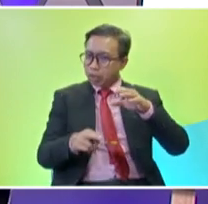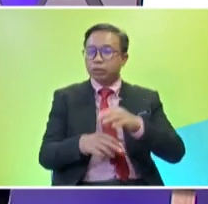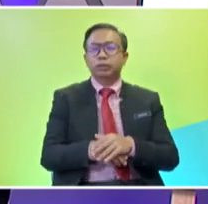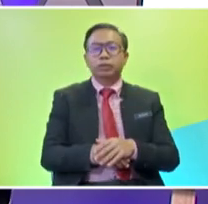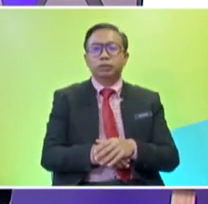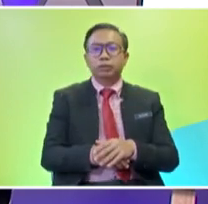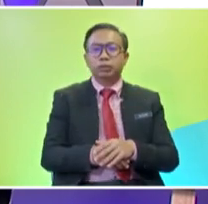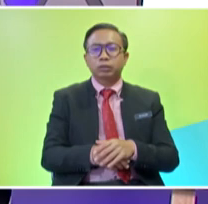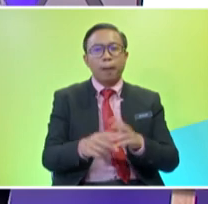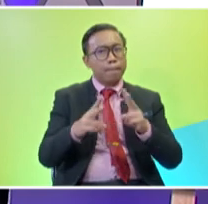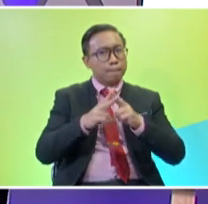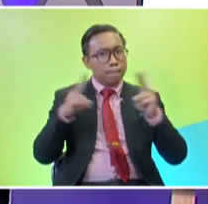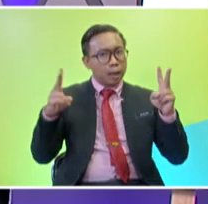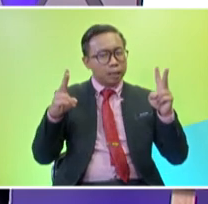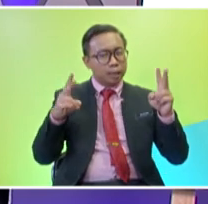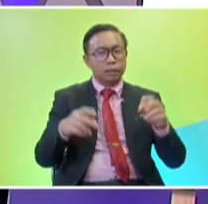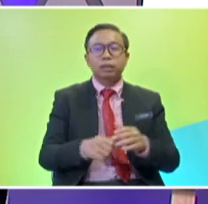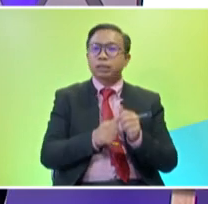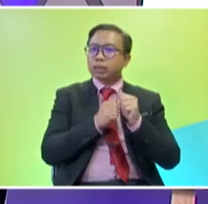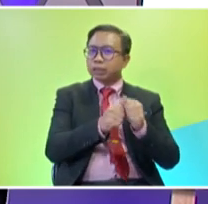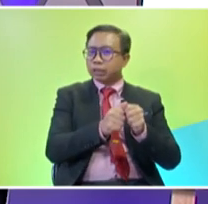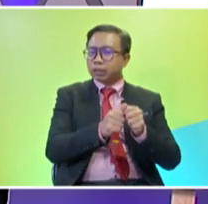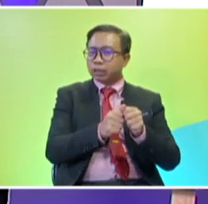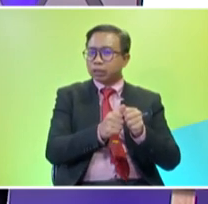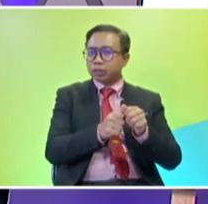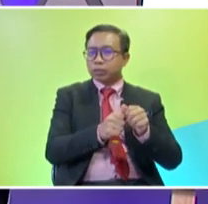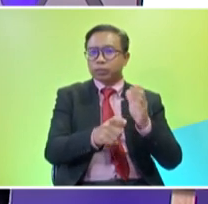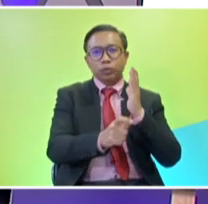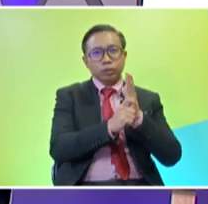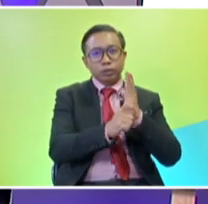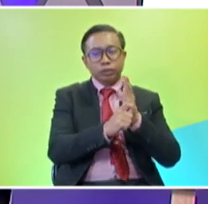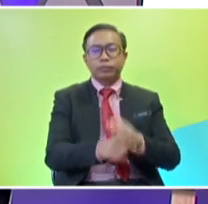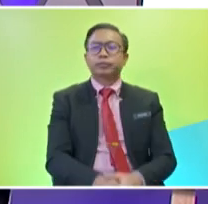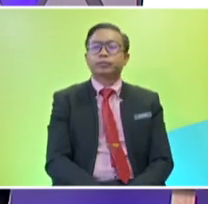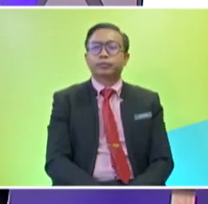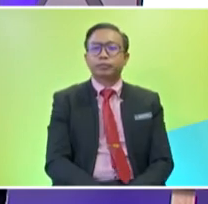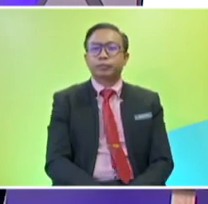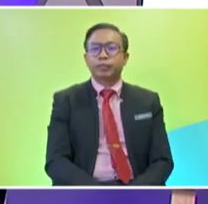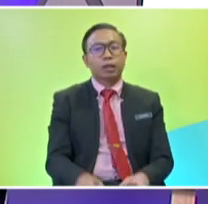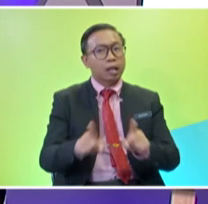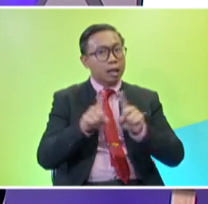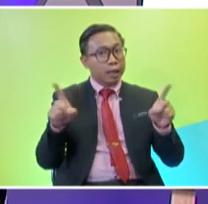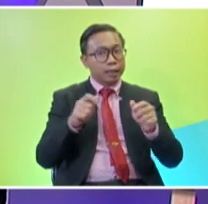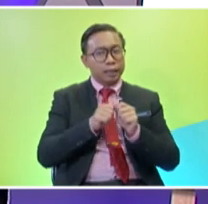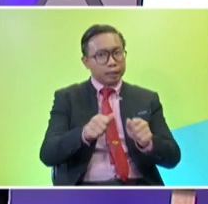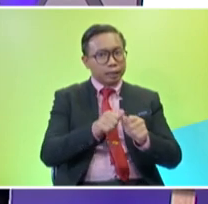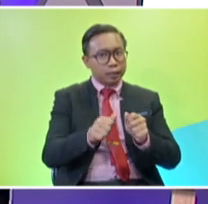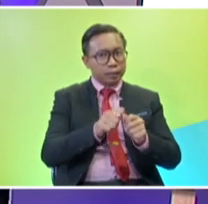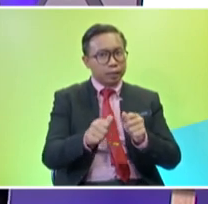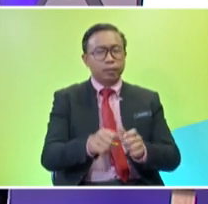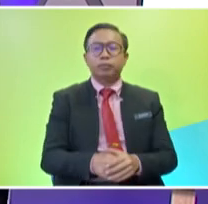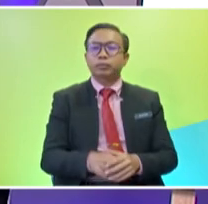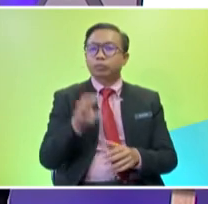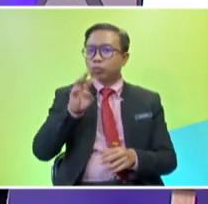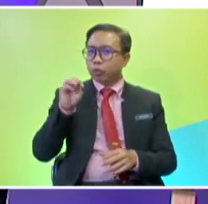yang paling rendah mengikut ke elektropositifan ini berbeda setiap satu-satu dan